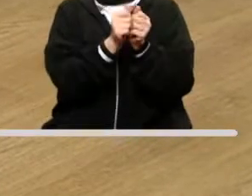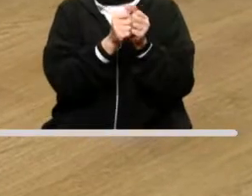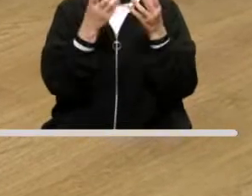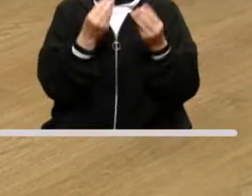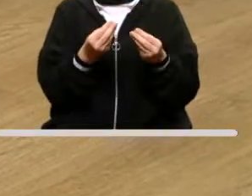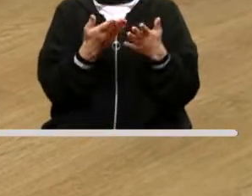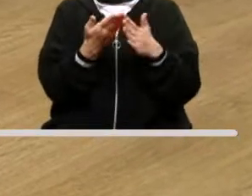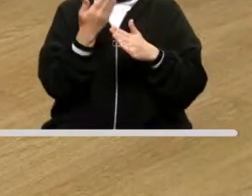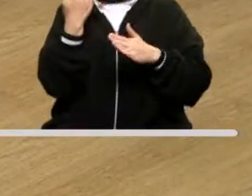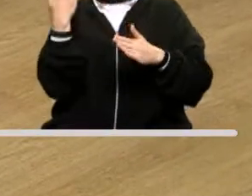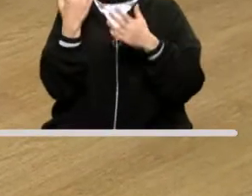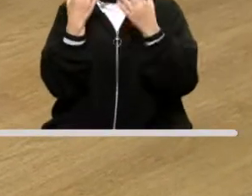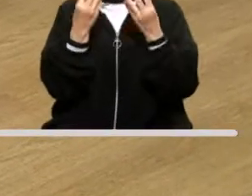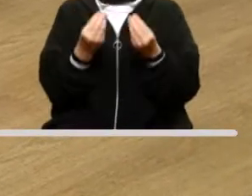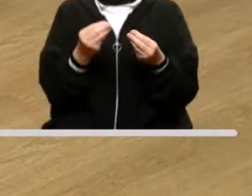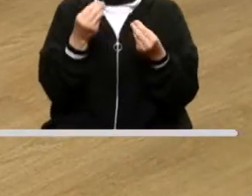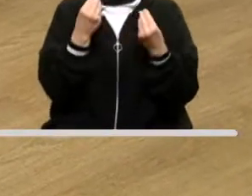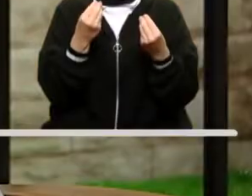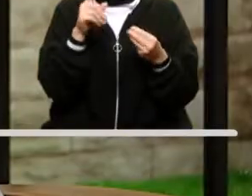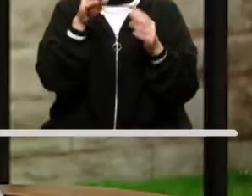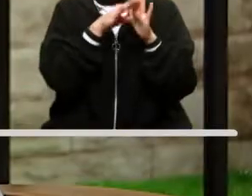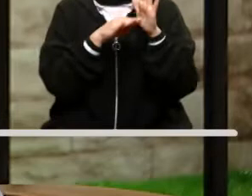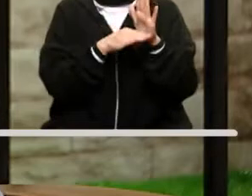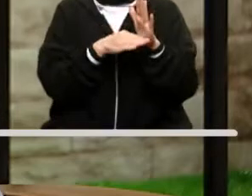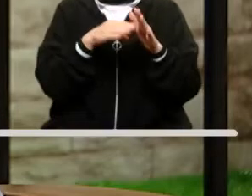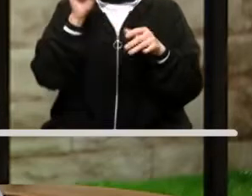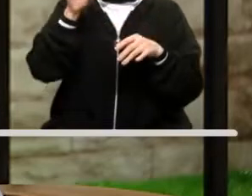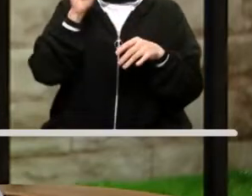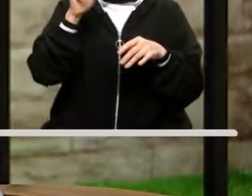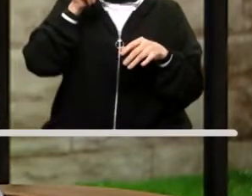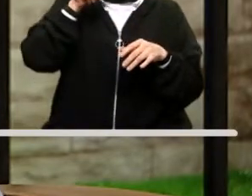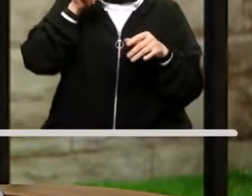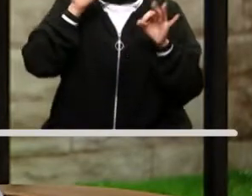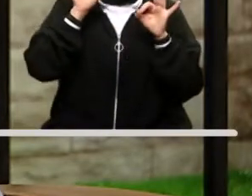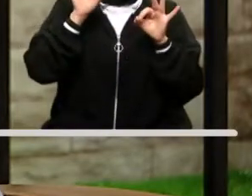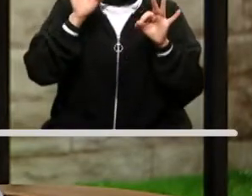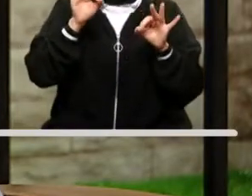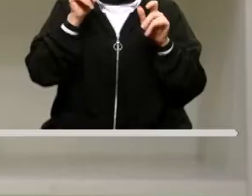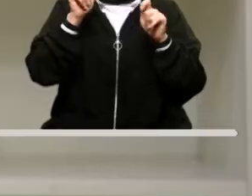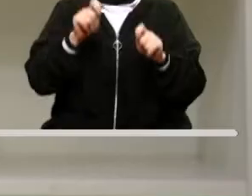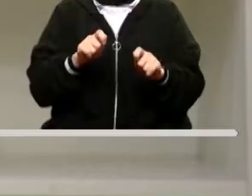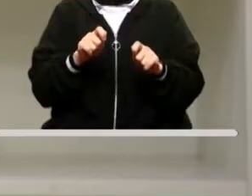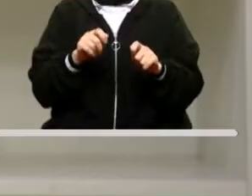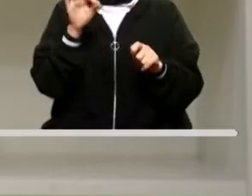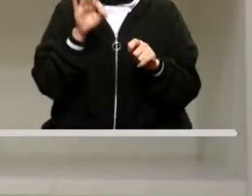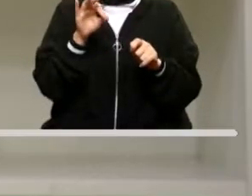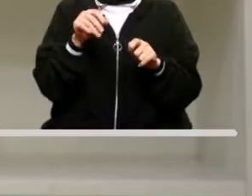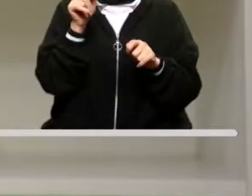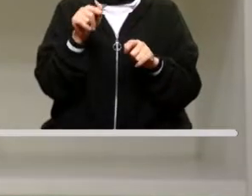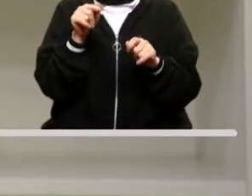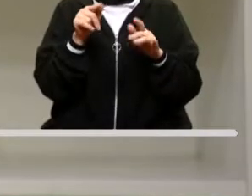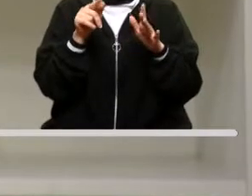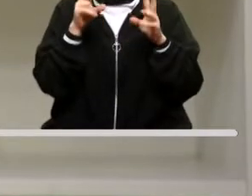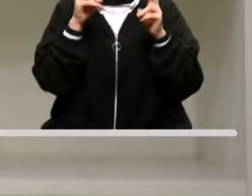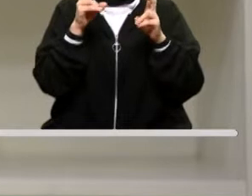süre geçti, evet. Güzel bir yayındı. Öğretmenler Günü'ydü hocam. Evet, evet. Bugün de yine aslında bir manada o minvalde de aslında devam edeceğiz.